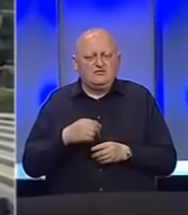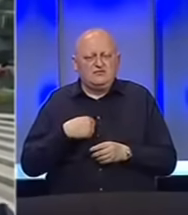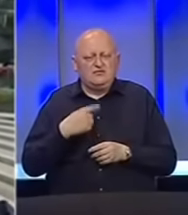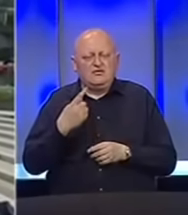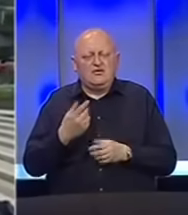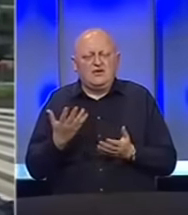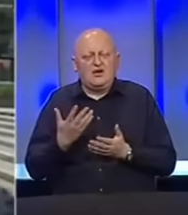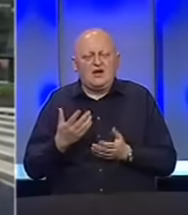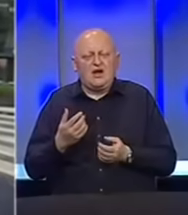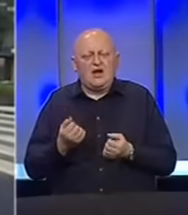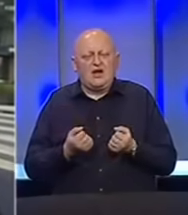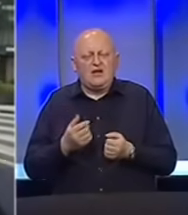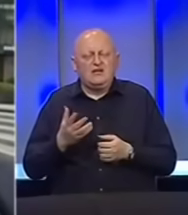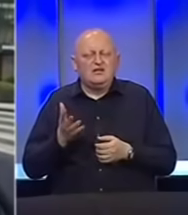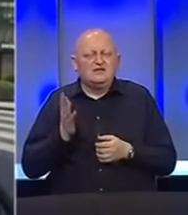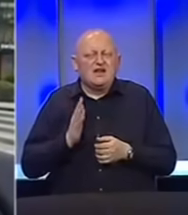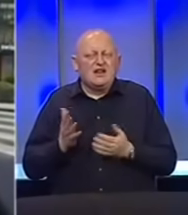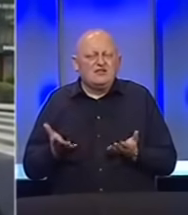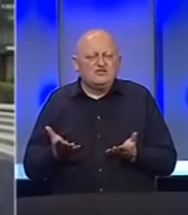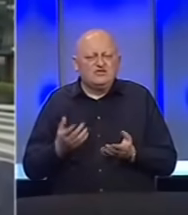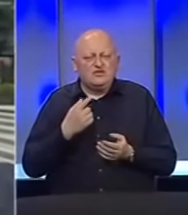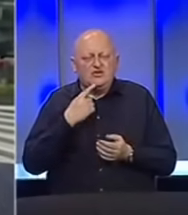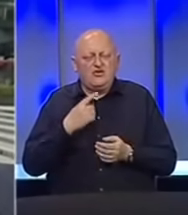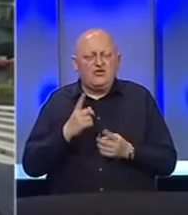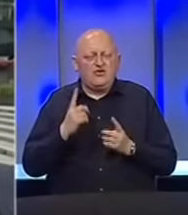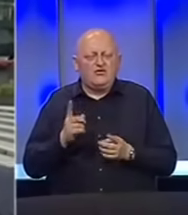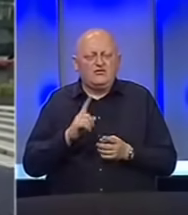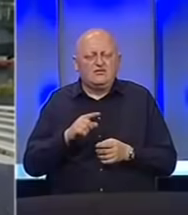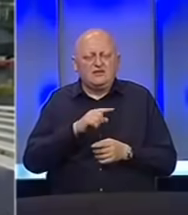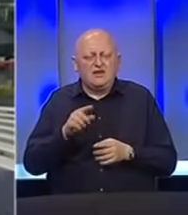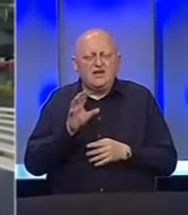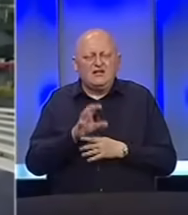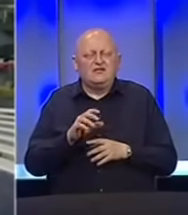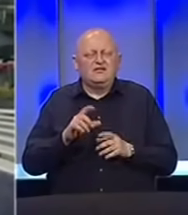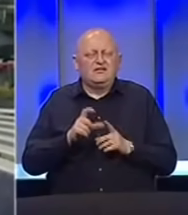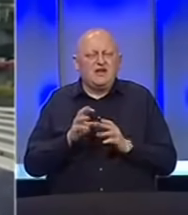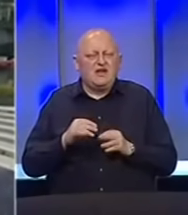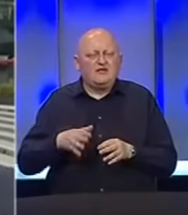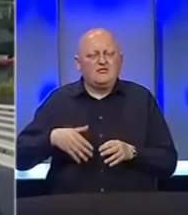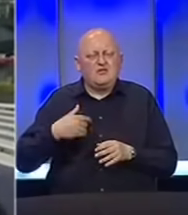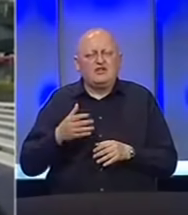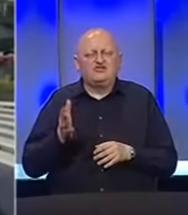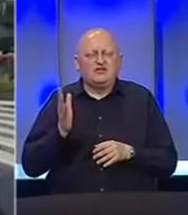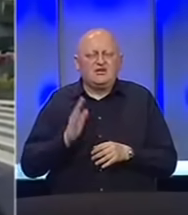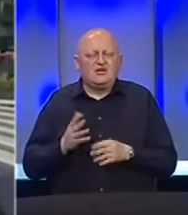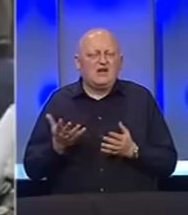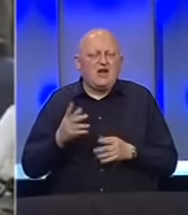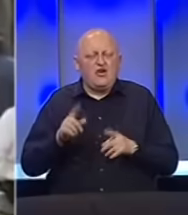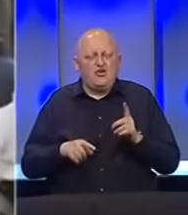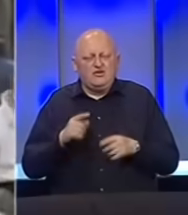na koga će kako utjecati. Da li to bilo na građane koji su stariji, da li će to negativno utjecati? Da. Na mlađe građane kako